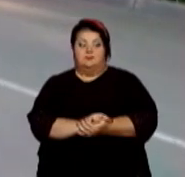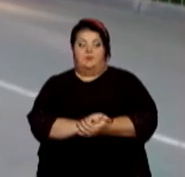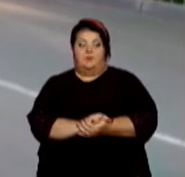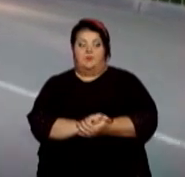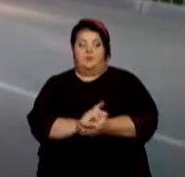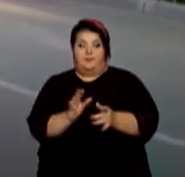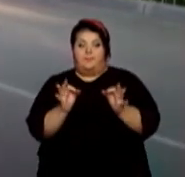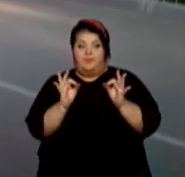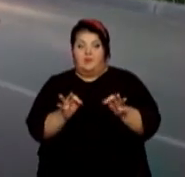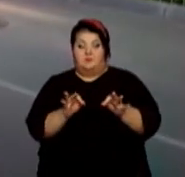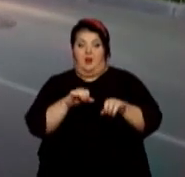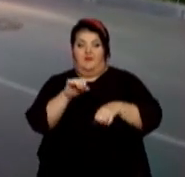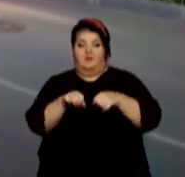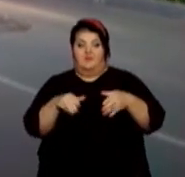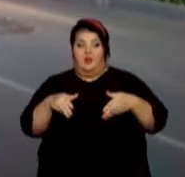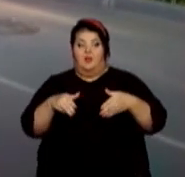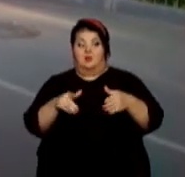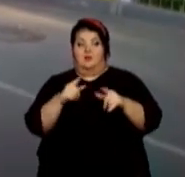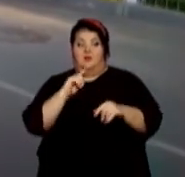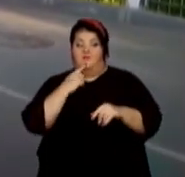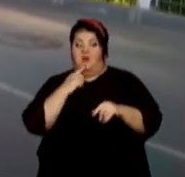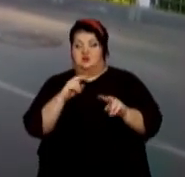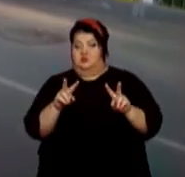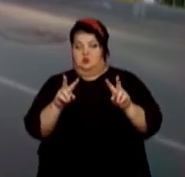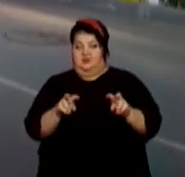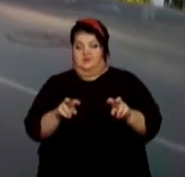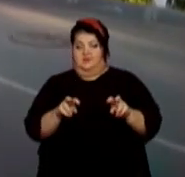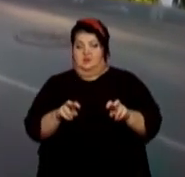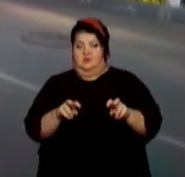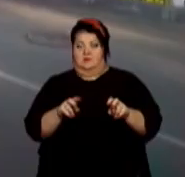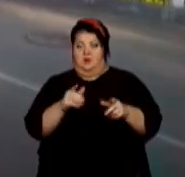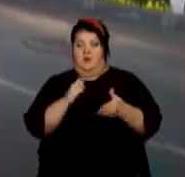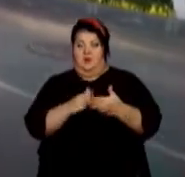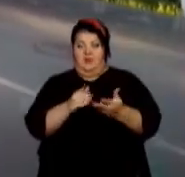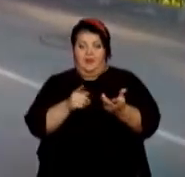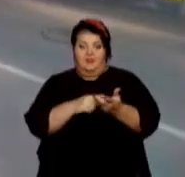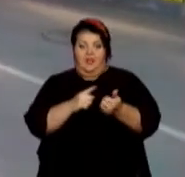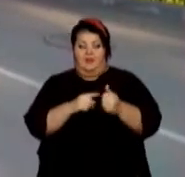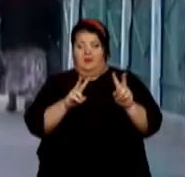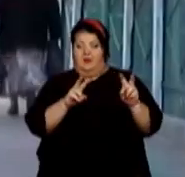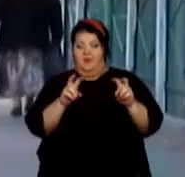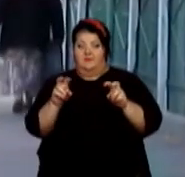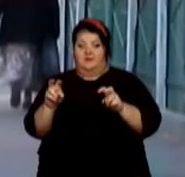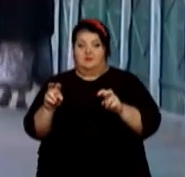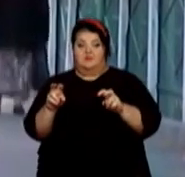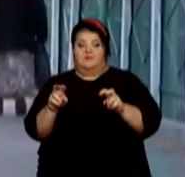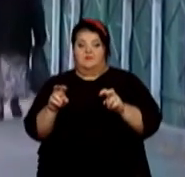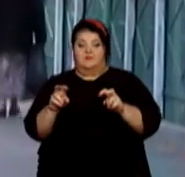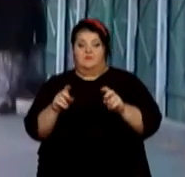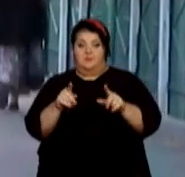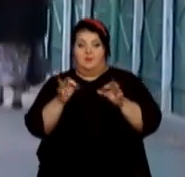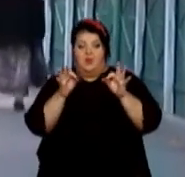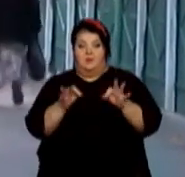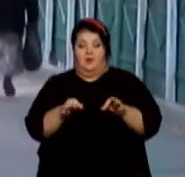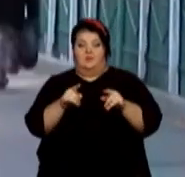Насправді велодоріжка, її важко назвати, це не велодоріжка. Є декілька видів велоінфраструктури. Насамперед